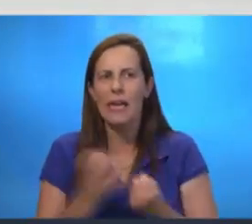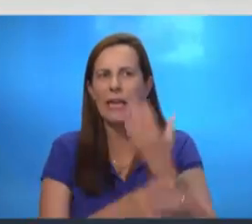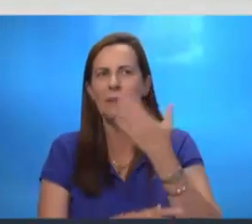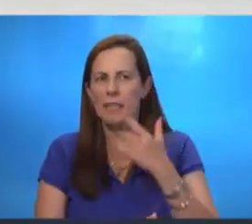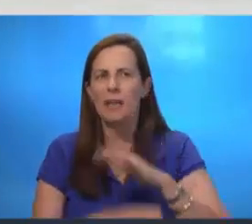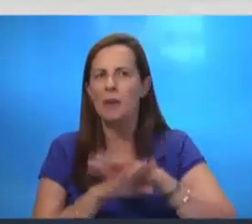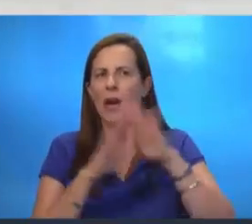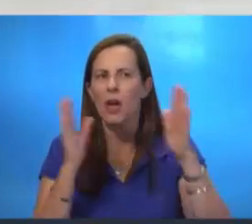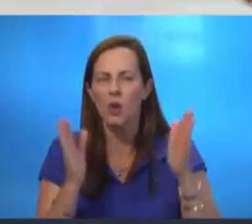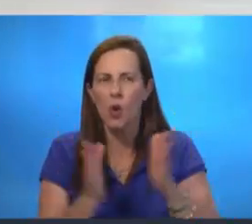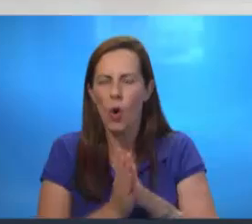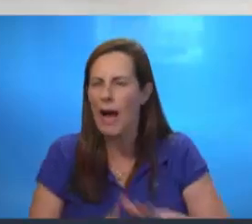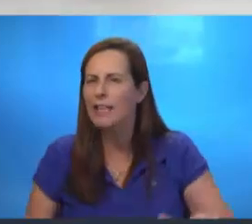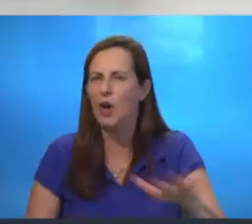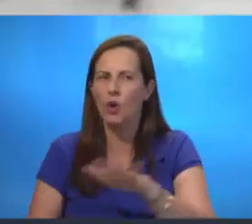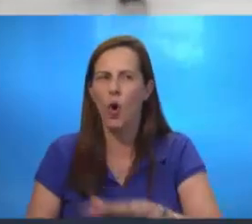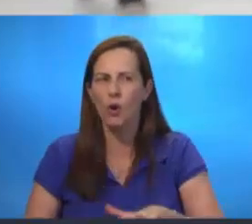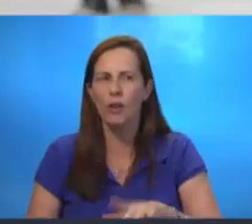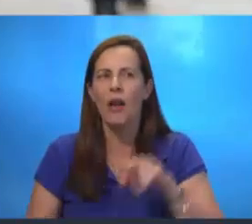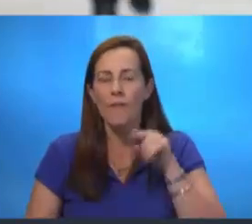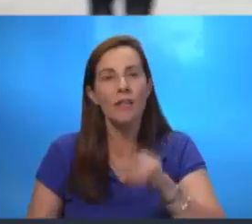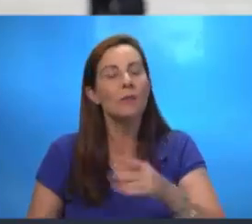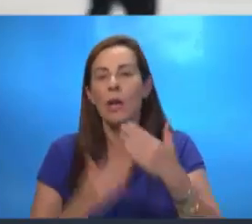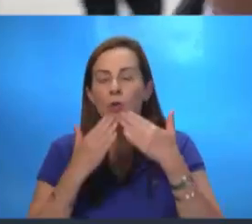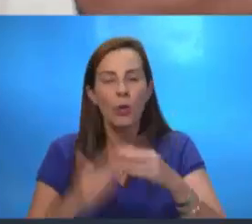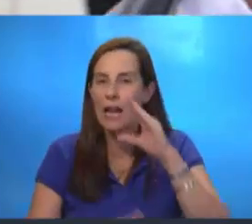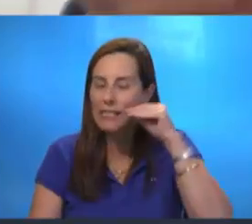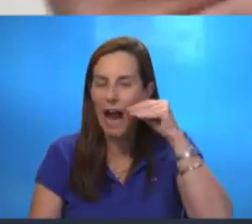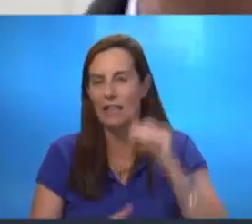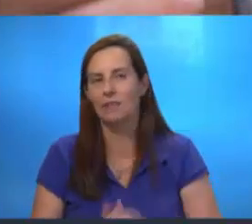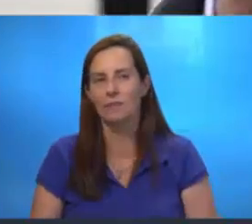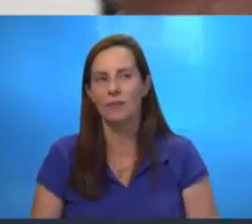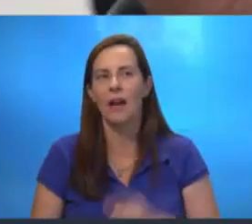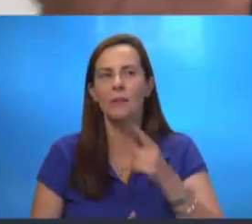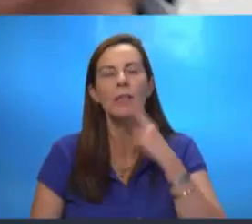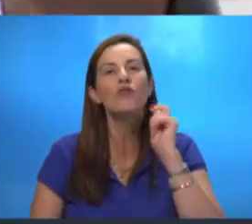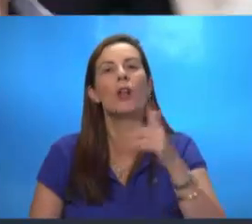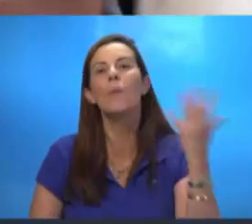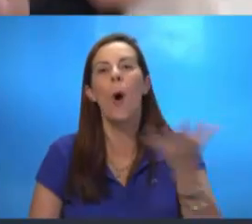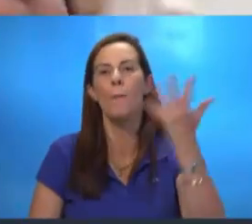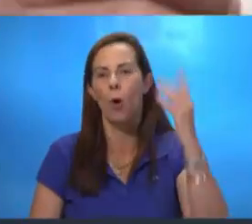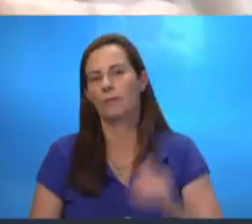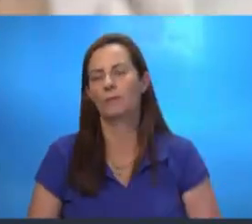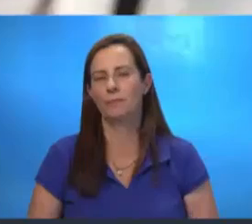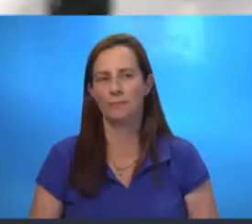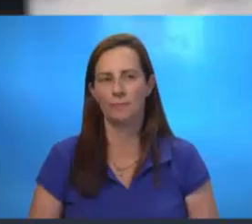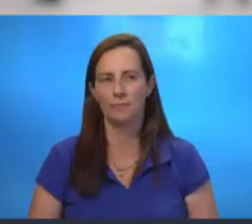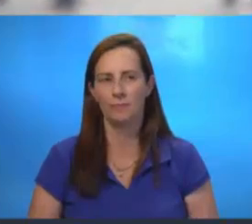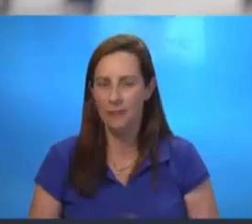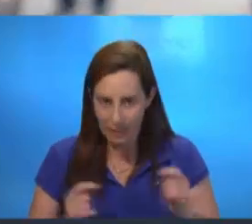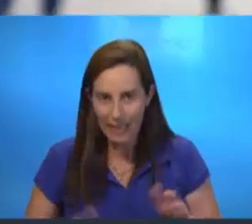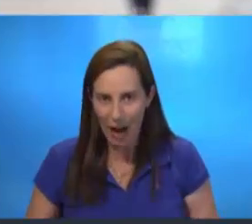государство, дал им территорию, всё. Вот за это вы благодарите, товарищ Сталин. Вы должен очень много платить, товарищ Сталин.